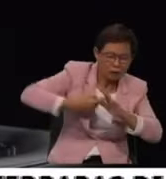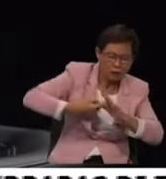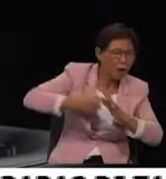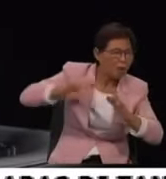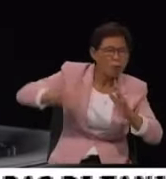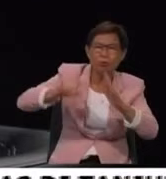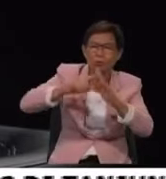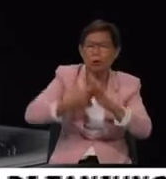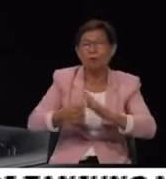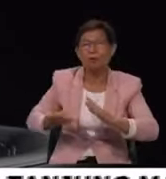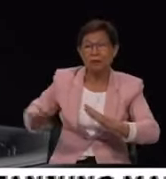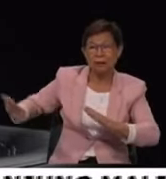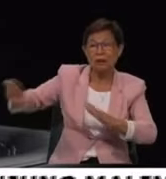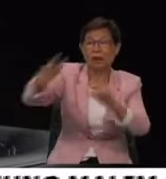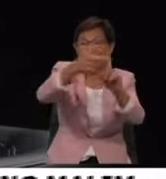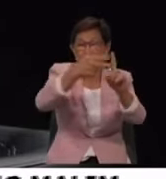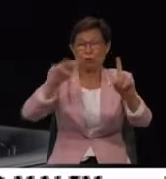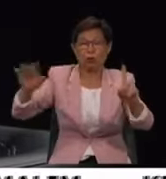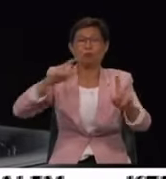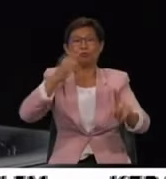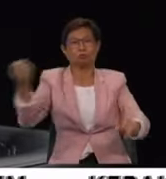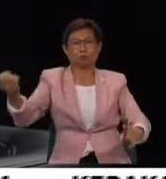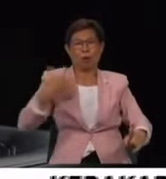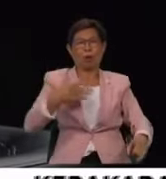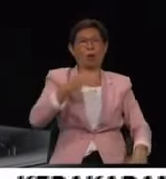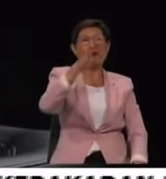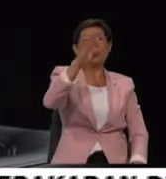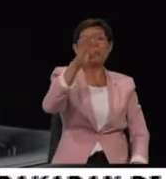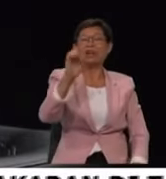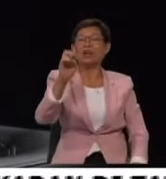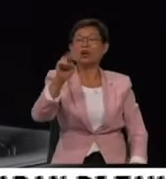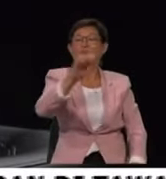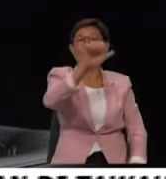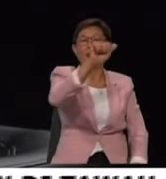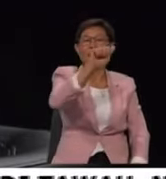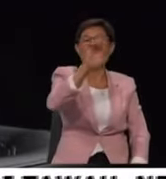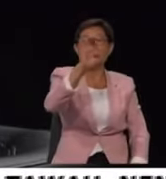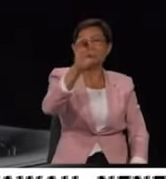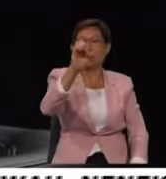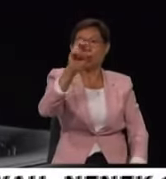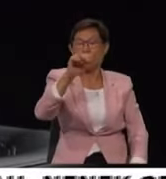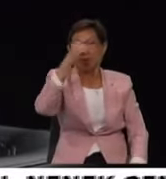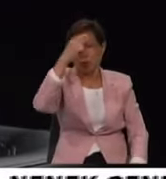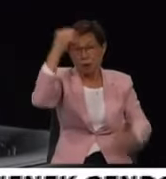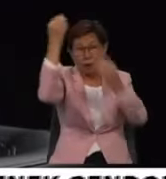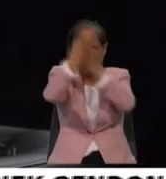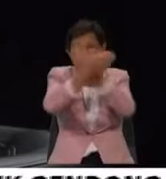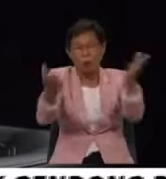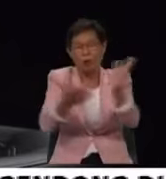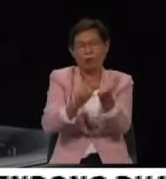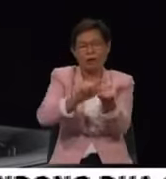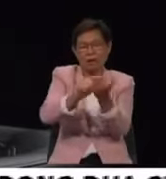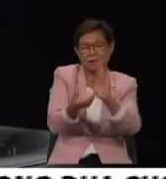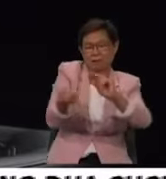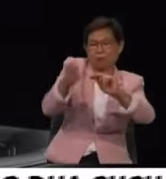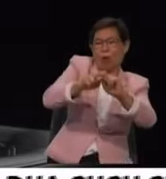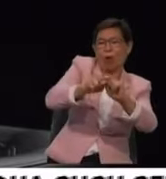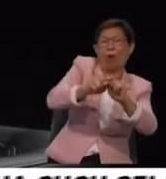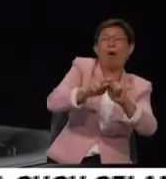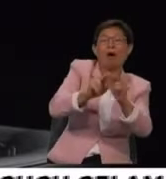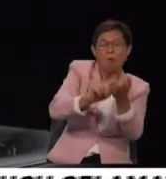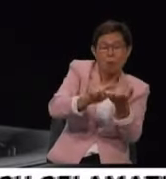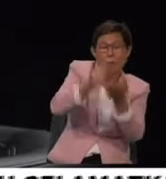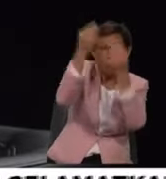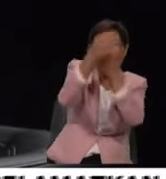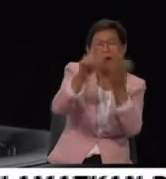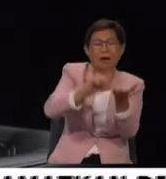menyatakan pendirian mereka aa ION Malaysia Sendan Berhad untuk menaikkan gaji ataupun mengumumkan gaji minimum 1500. Ah